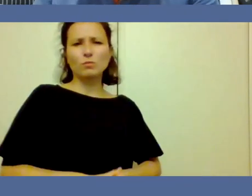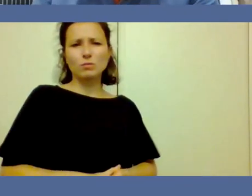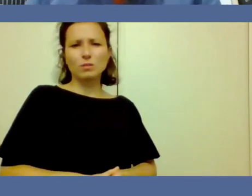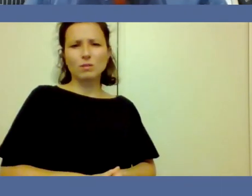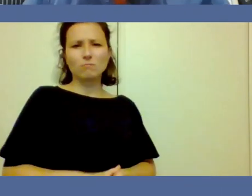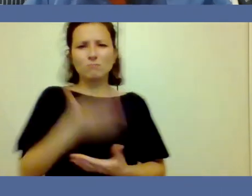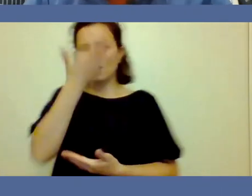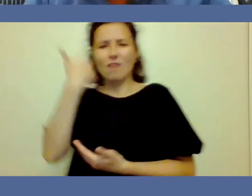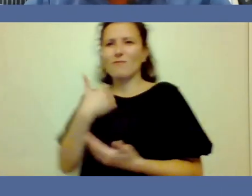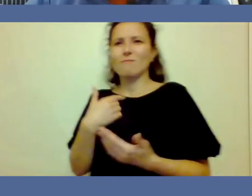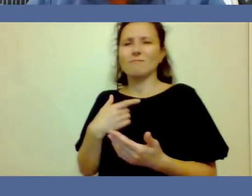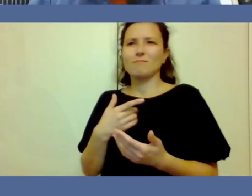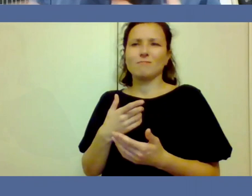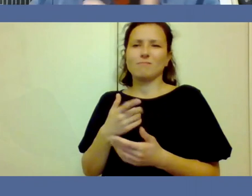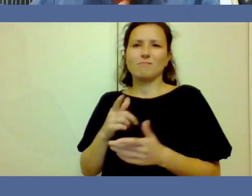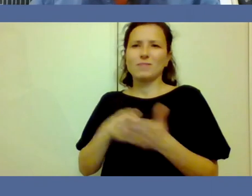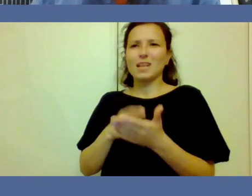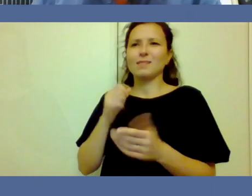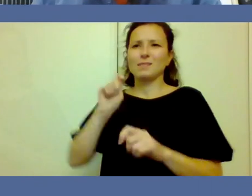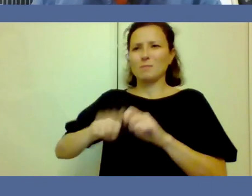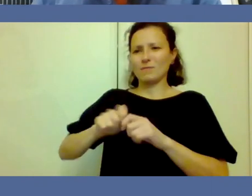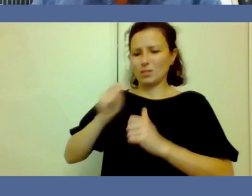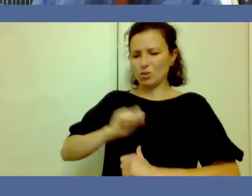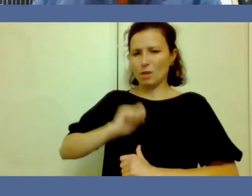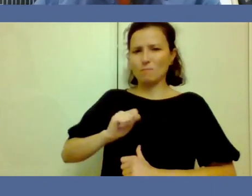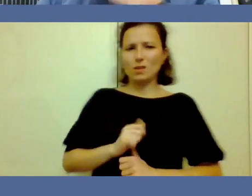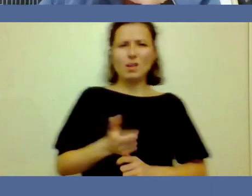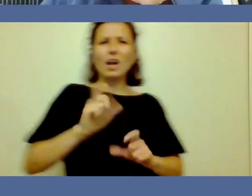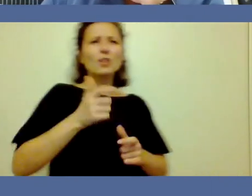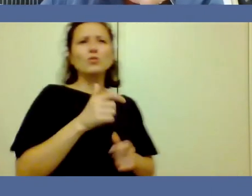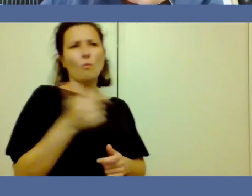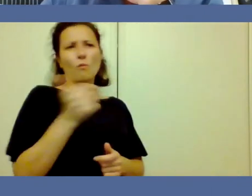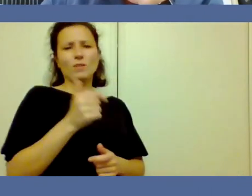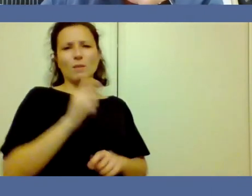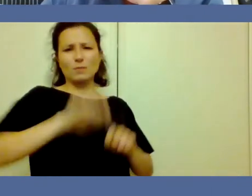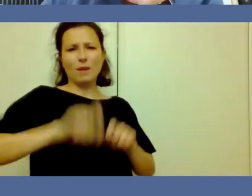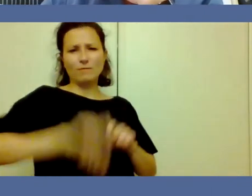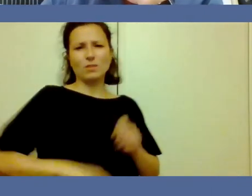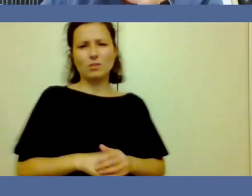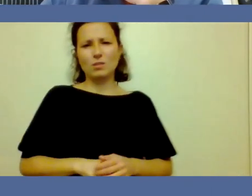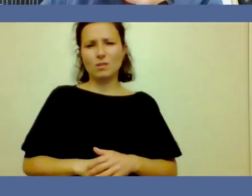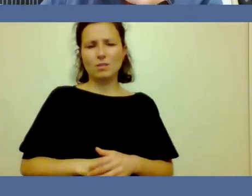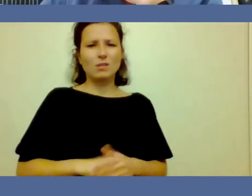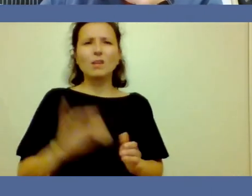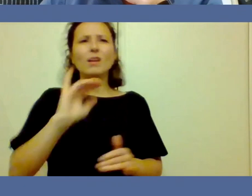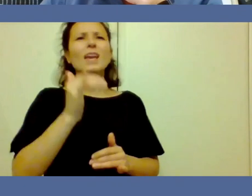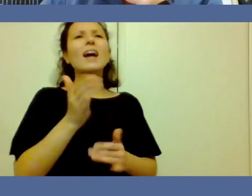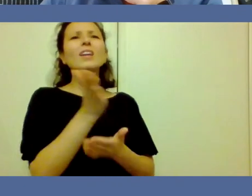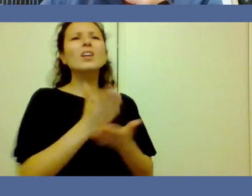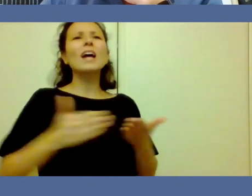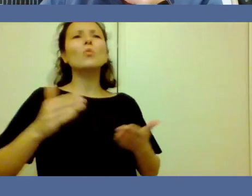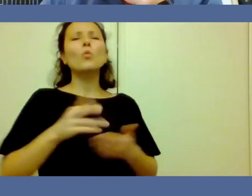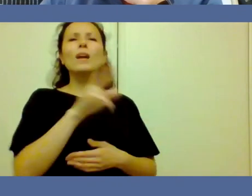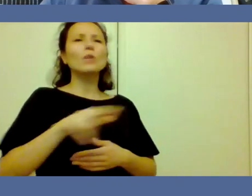Nie wiem, dla sprawdzenia siebie, dla... Ale co mam sprawdzać? Jaki gatunek by pan chciał,